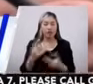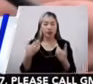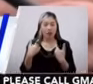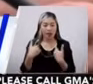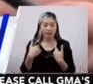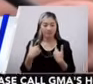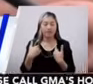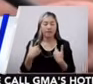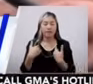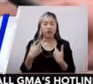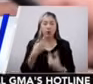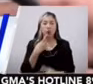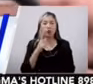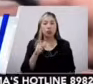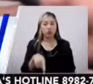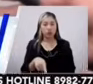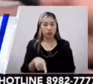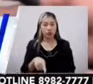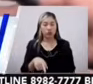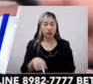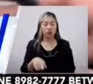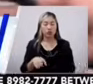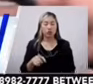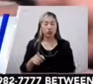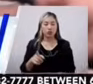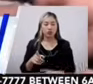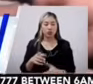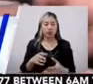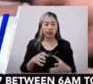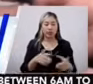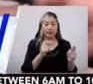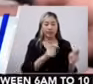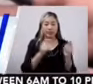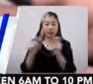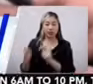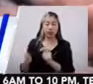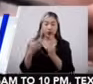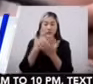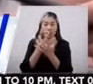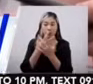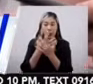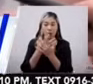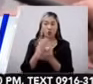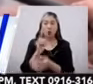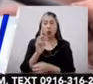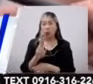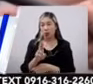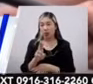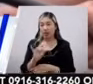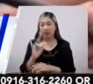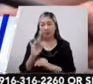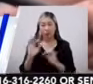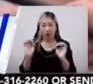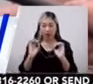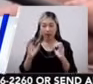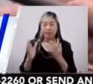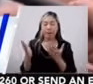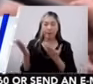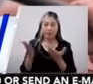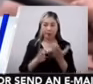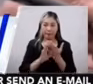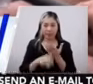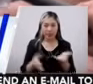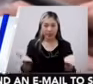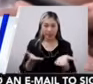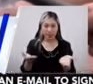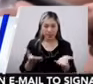ay i-commit sa ibang detention facility. Otherwise po ay ibabalik po siya dito. Kung mag-bail po siya, definitely po i-release po siya ng